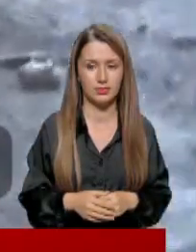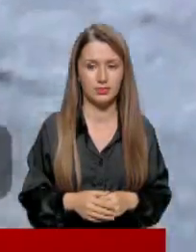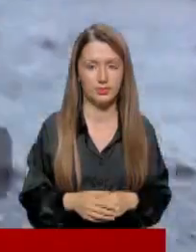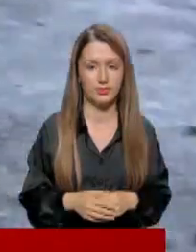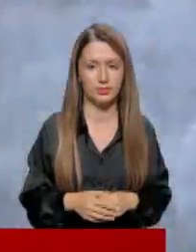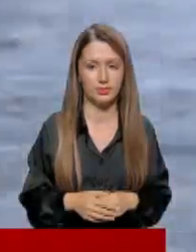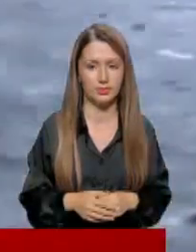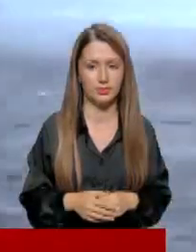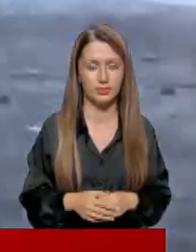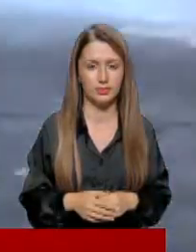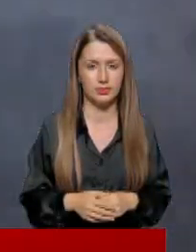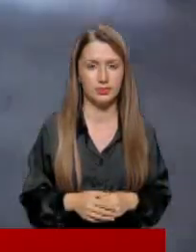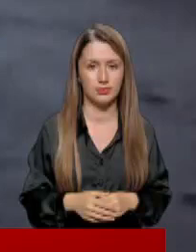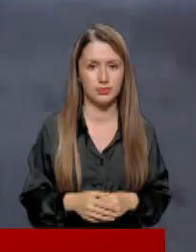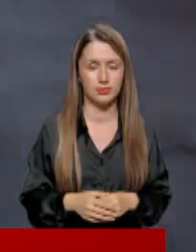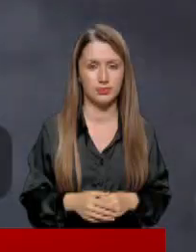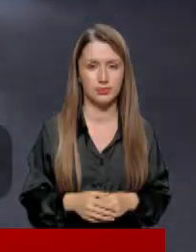Geç.